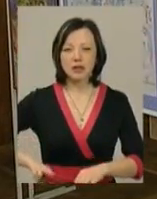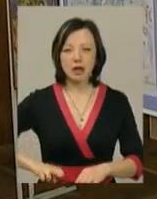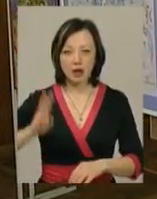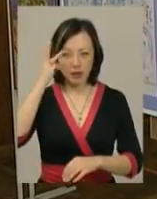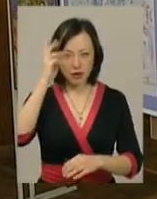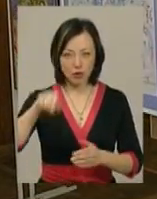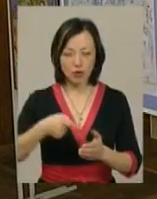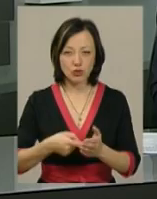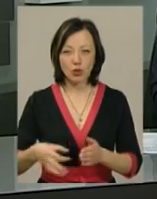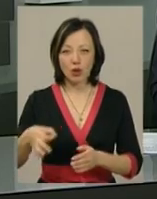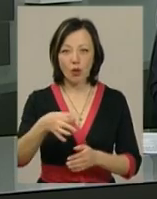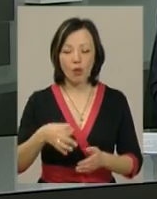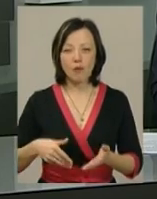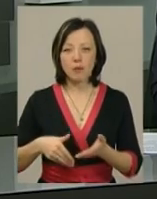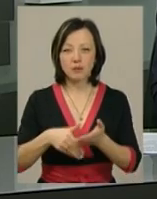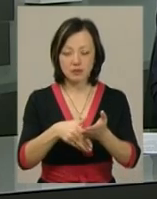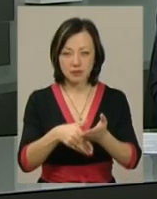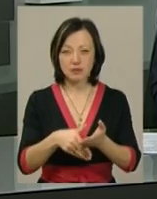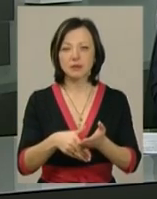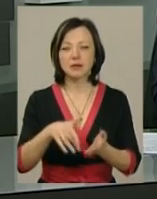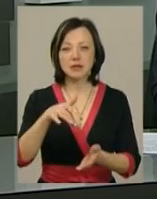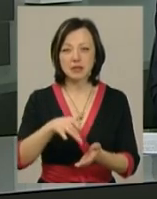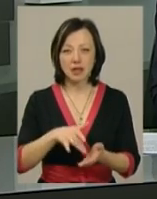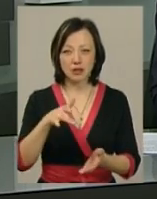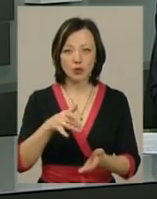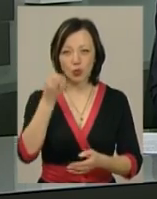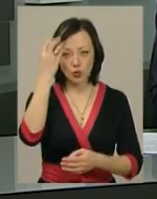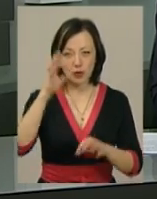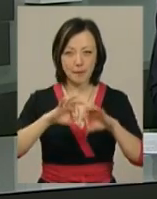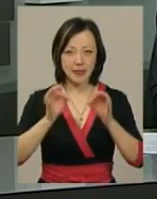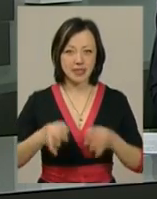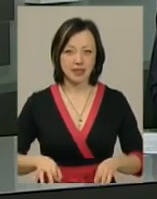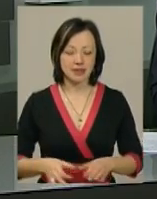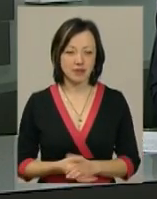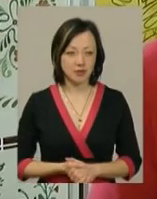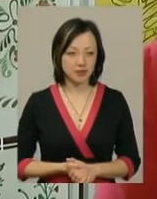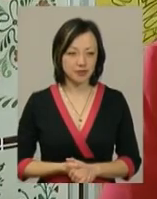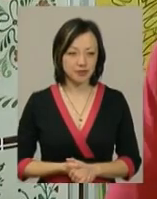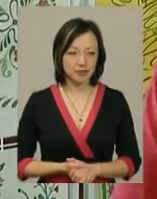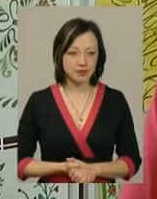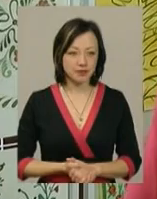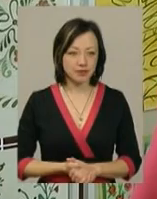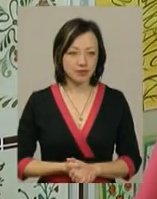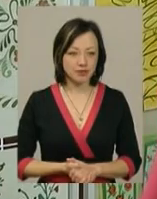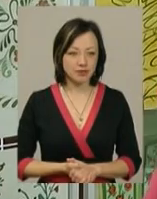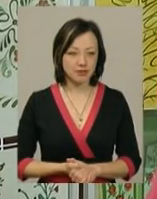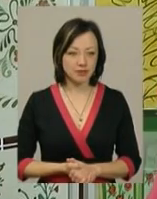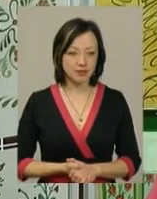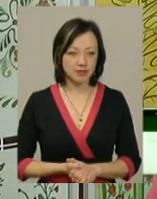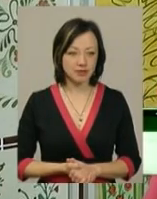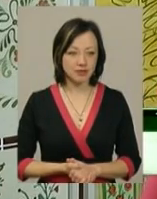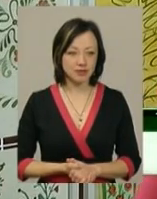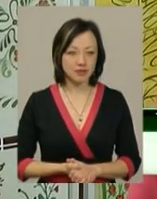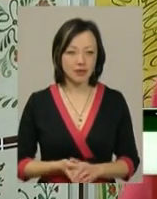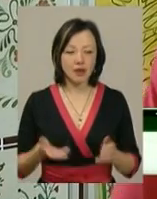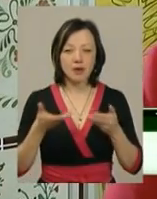Хмельницького обласного науково-методичного центру культури та мистецтв Таїсія Стан. Ми знаємо такий